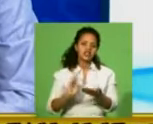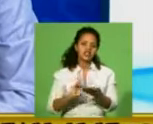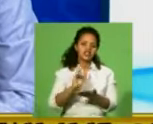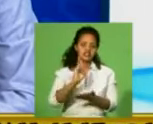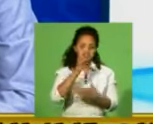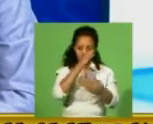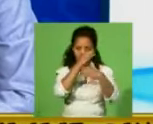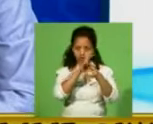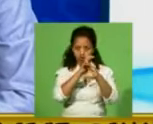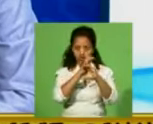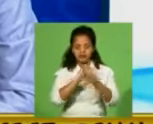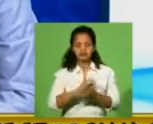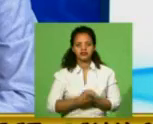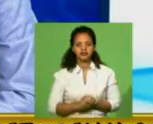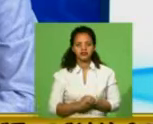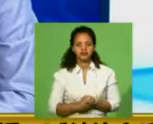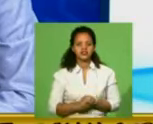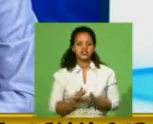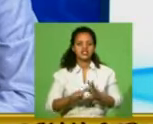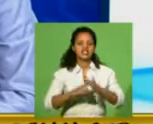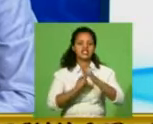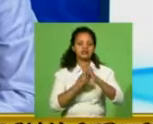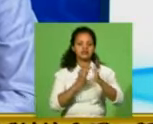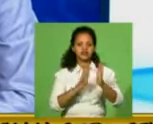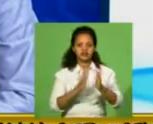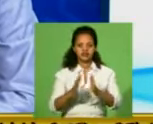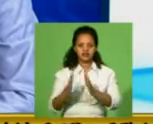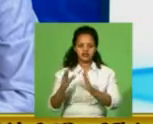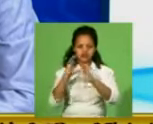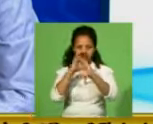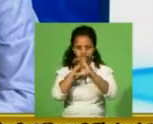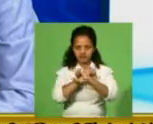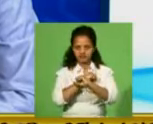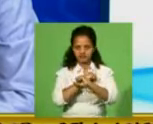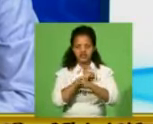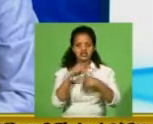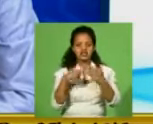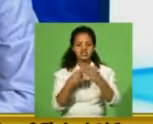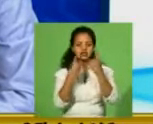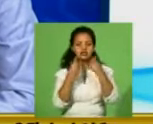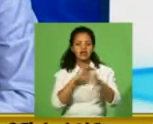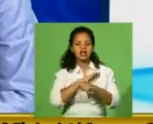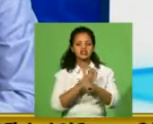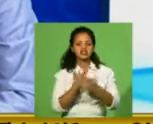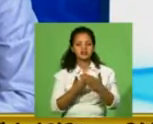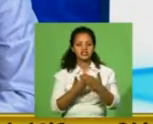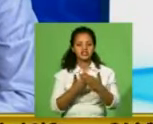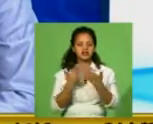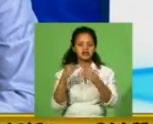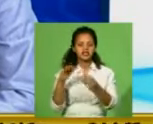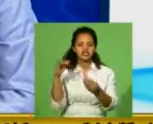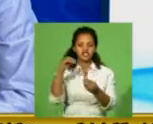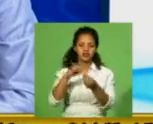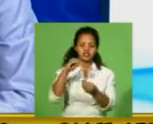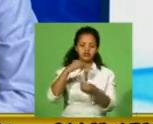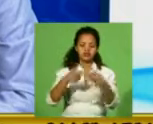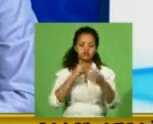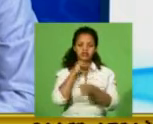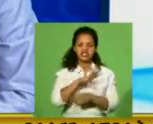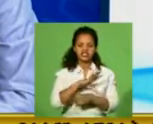ላብራቶሪም ልናስጀምር ዝግጅቱን ጨርሰናል። ስለዚህ የምርመራ አቅማችን በዚህ ልክ እየጨመረ እየሄደ ስለሆነ